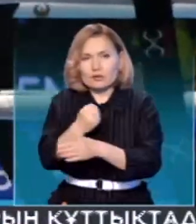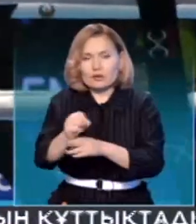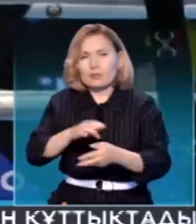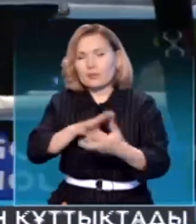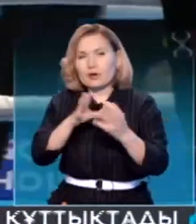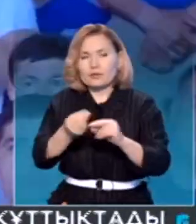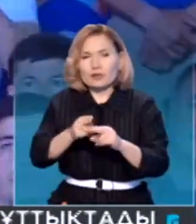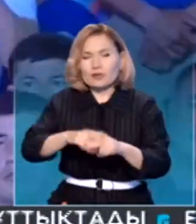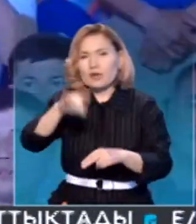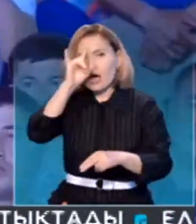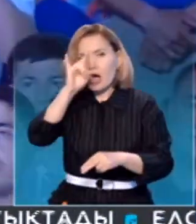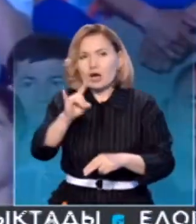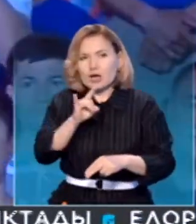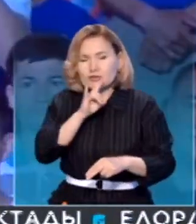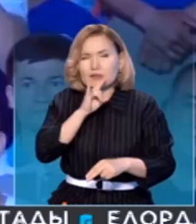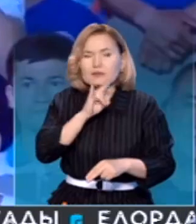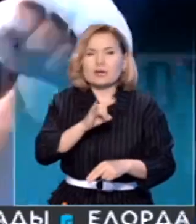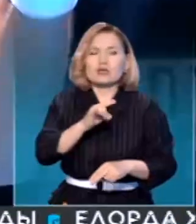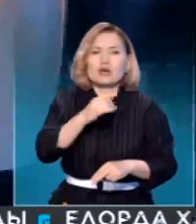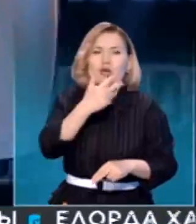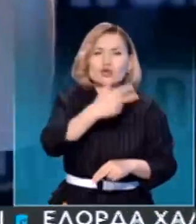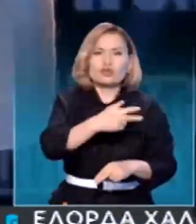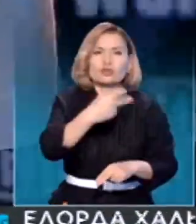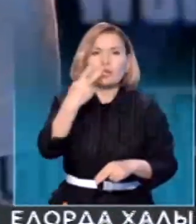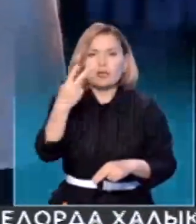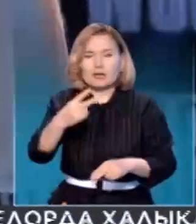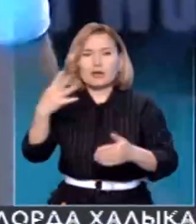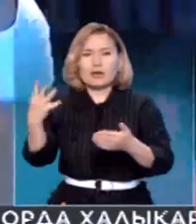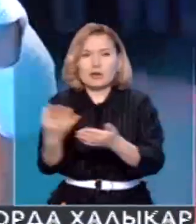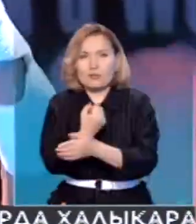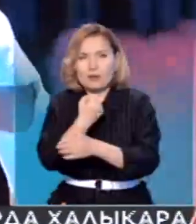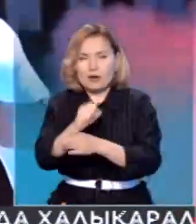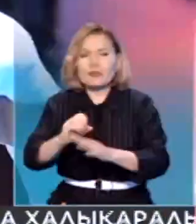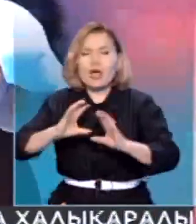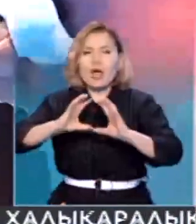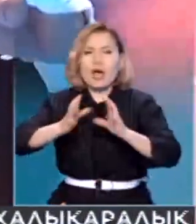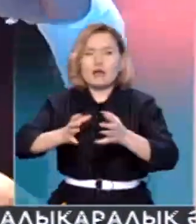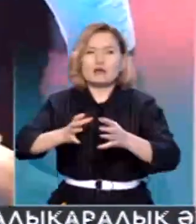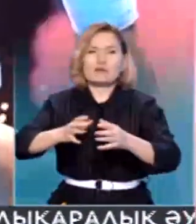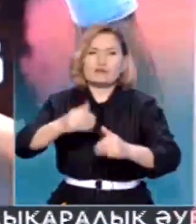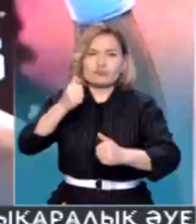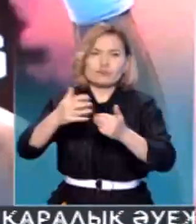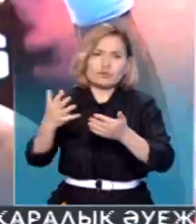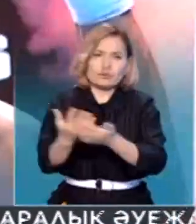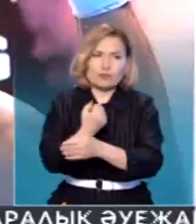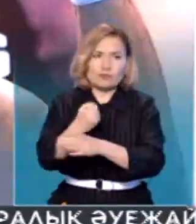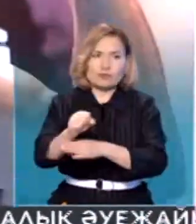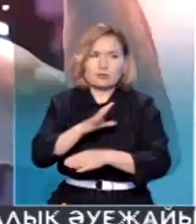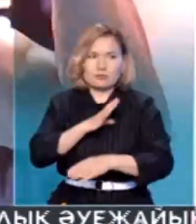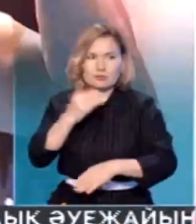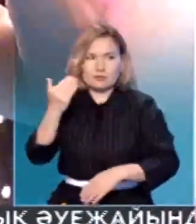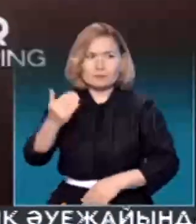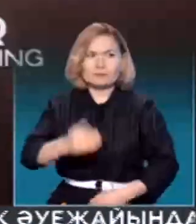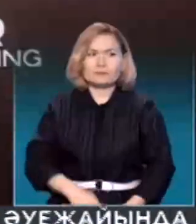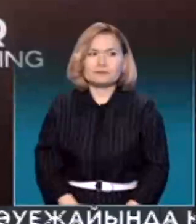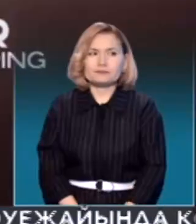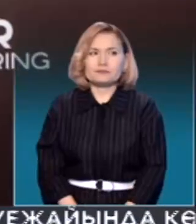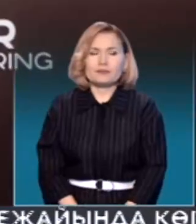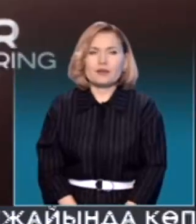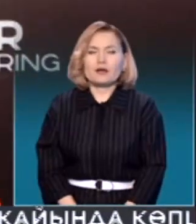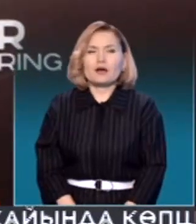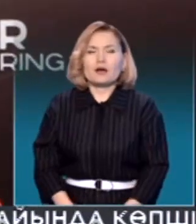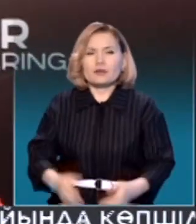кездесуде жерлесіміз 3-2 есебімен жеңіп, мансабында алғаш рет әлем чемпионы атанды. Құрметті қазақ елі, құрметті